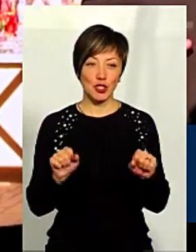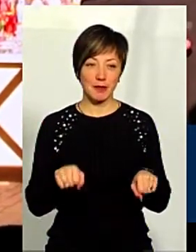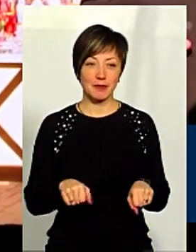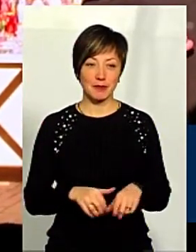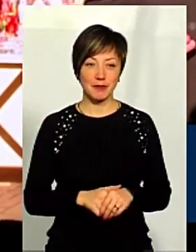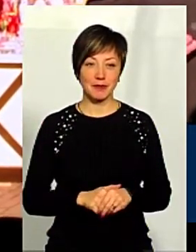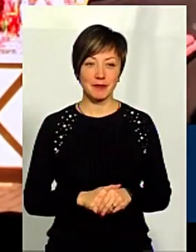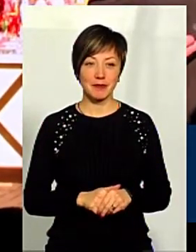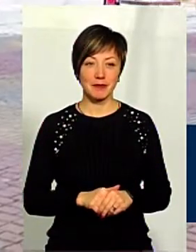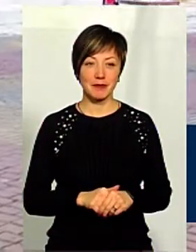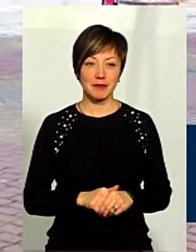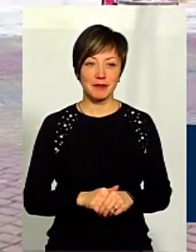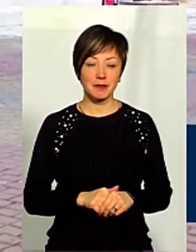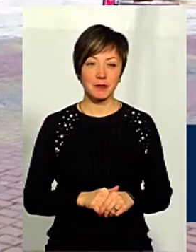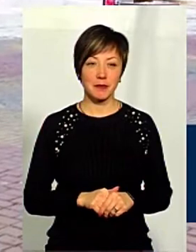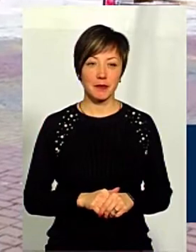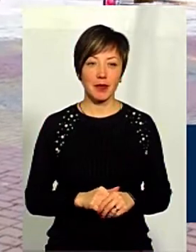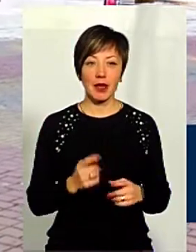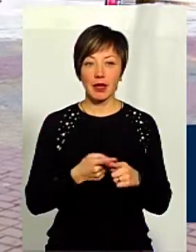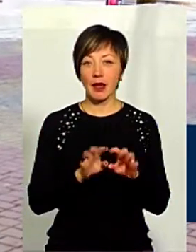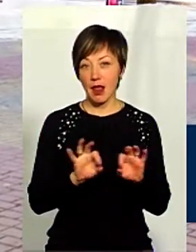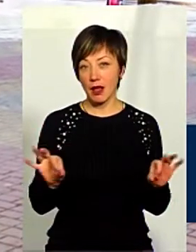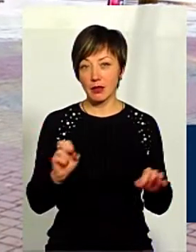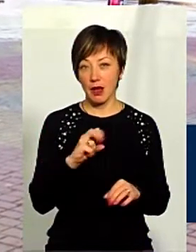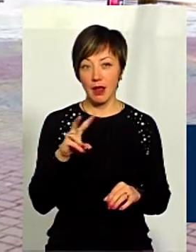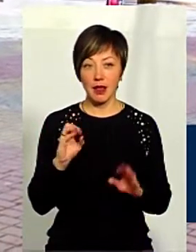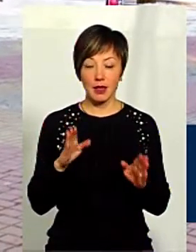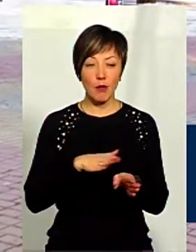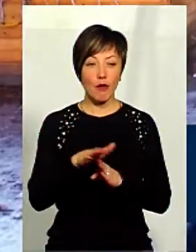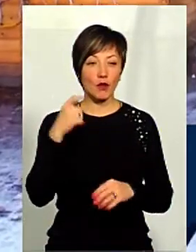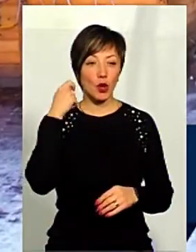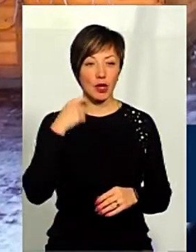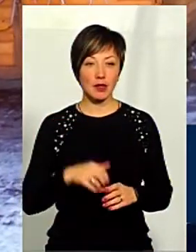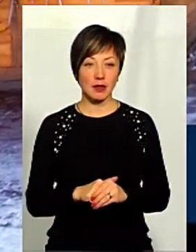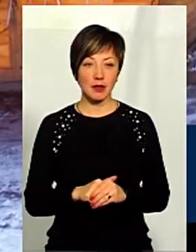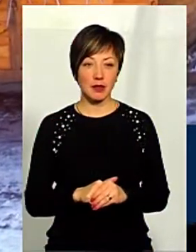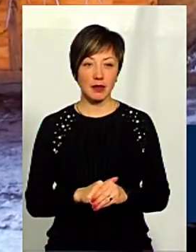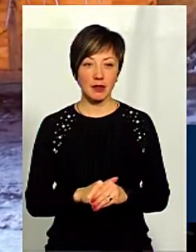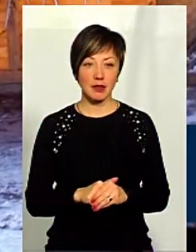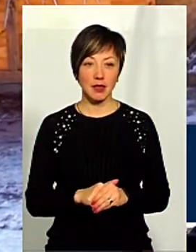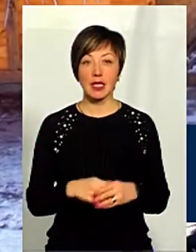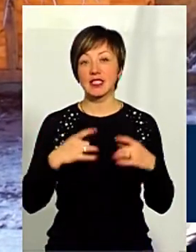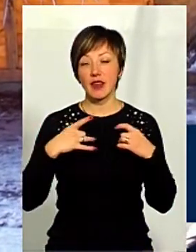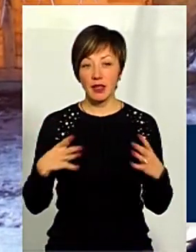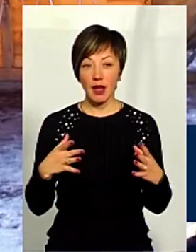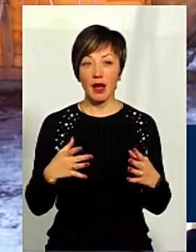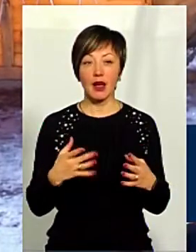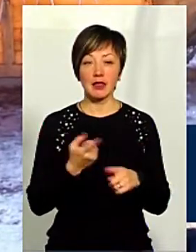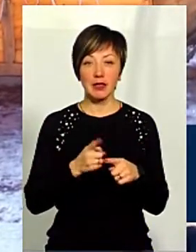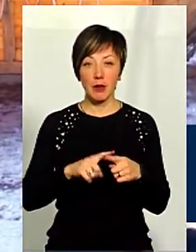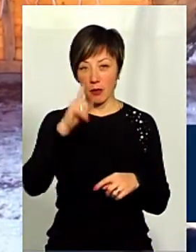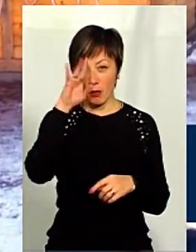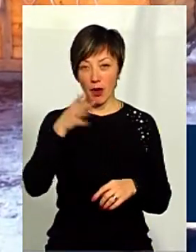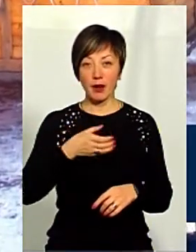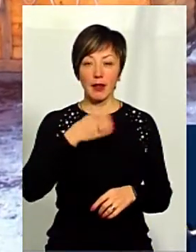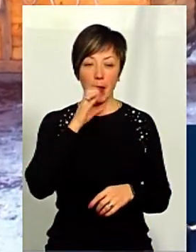Можна дозволити продавати. Типу класно, але тільки для повнолітніх. Це саме свята і саме популярний